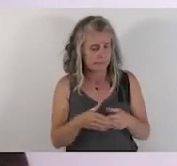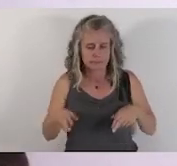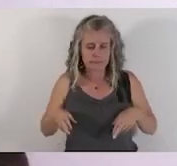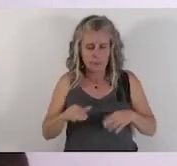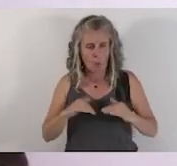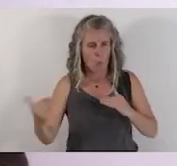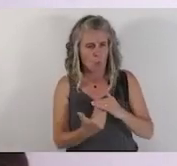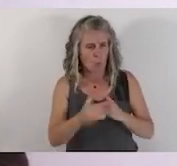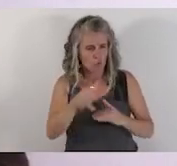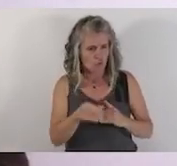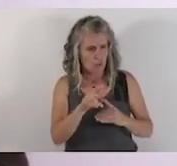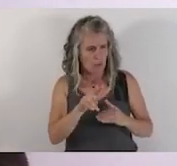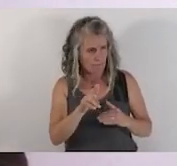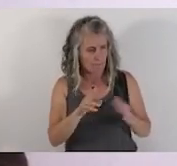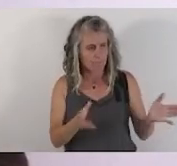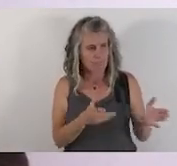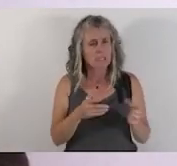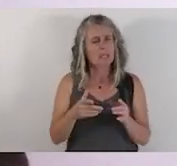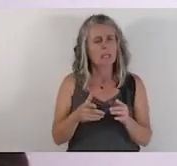l'association Sonica Vibes.